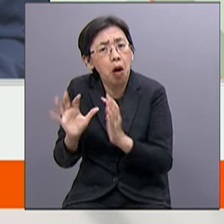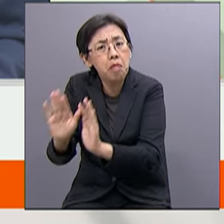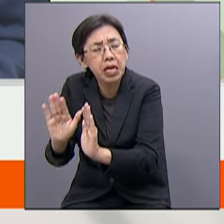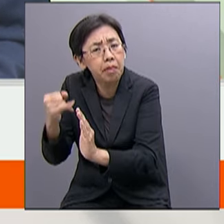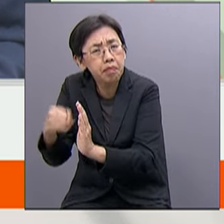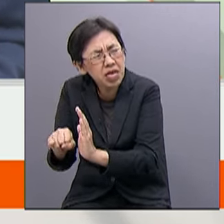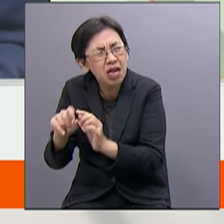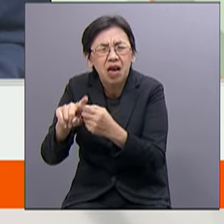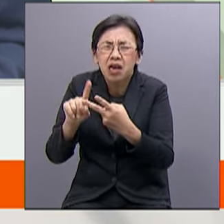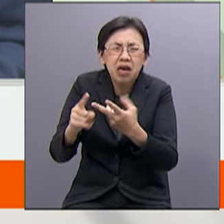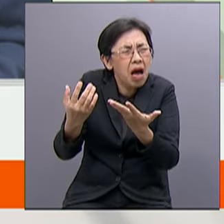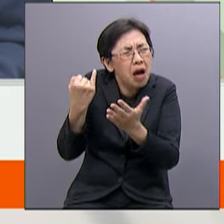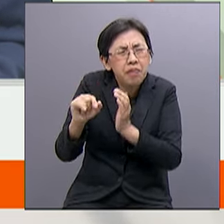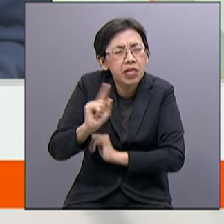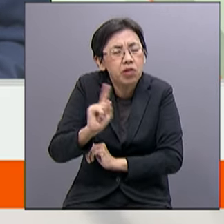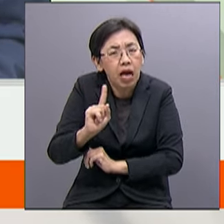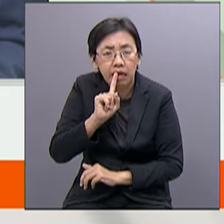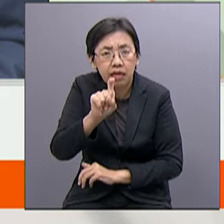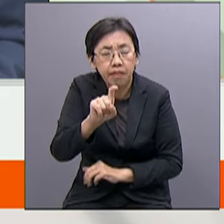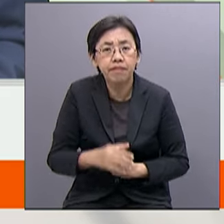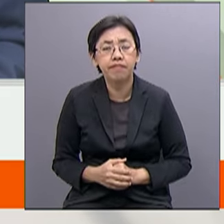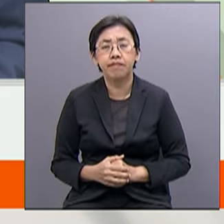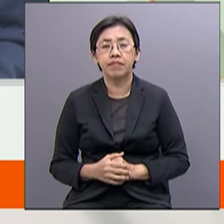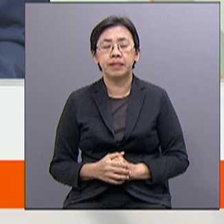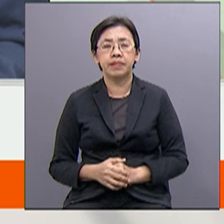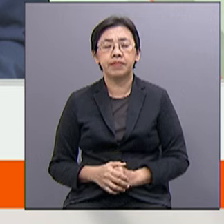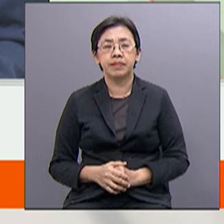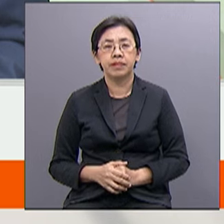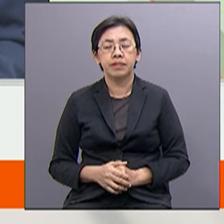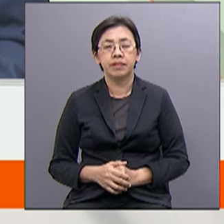องกันไว้ที่วางประเด็นไว้ที่ไหนบ้างนะคะในการขยายผลนะคะ